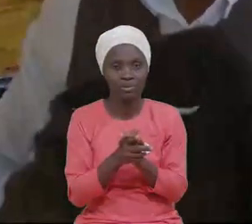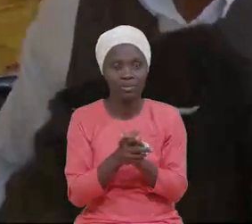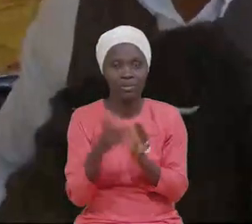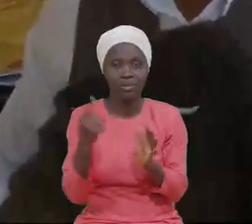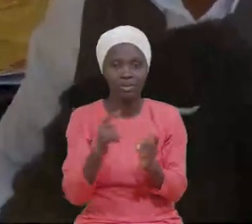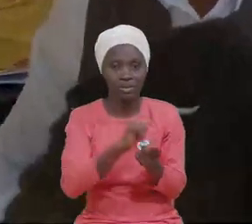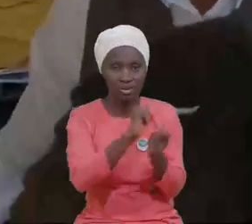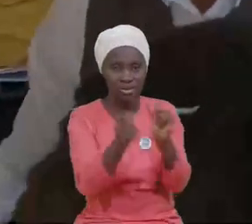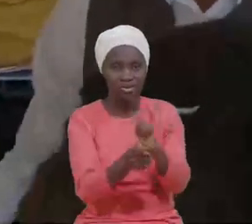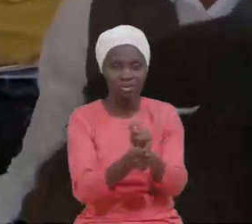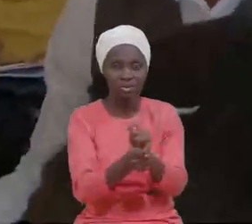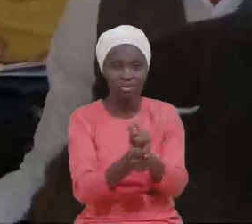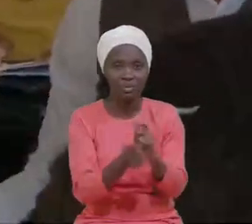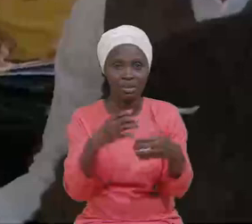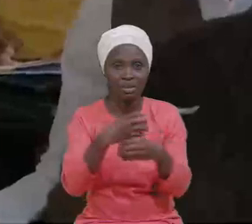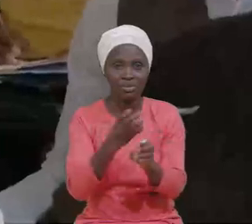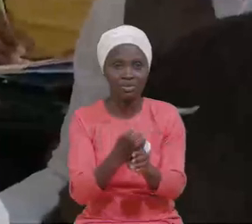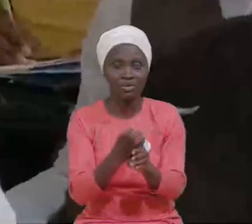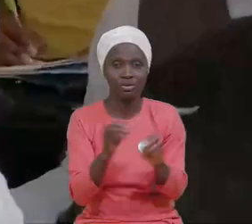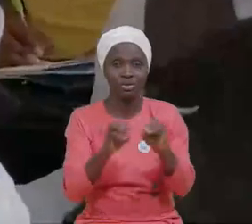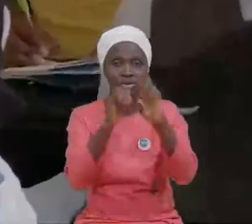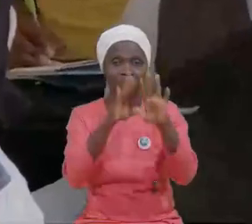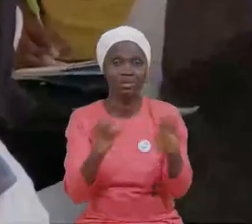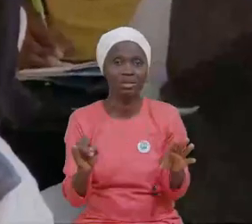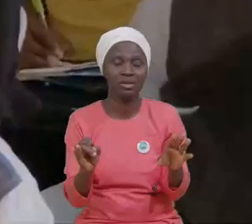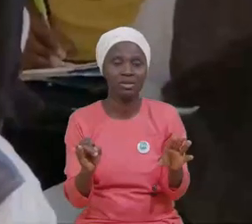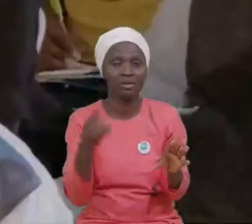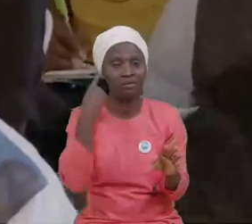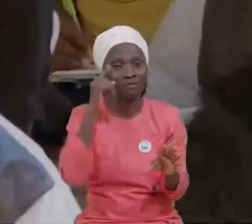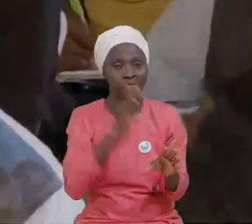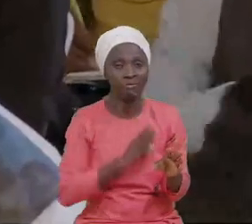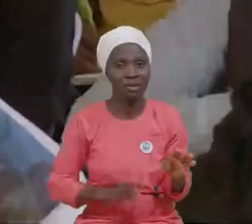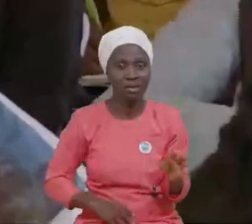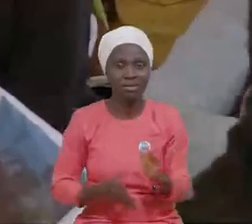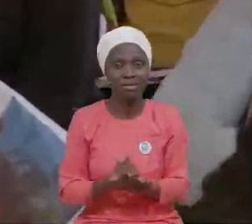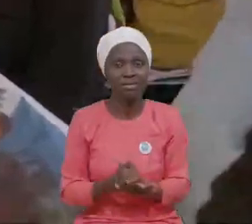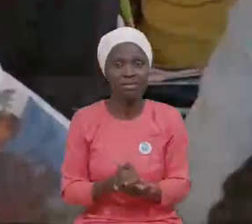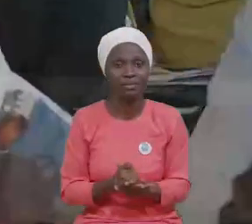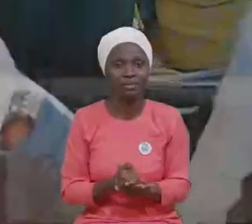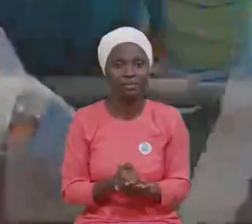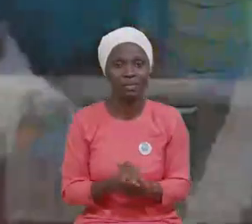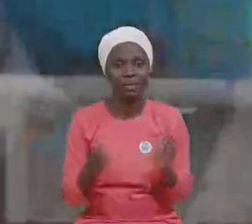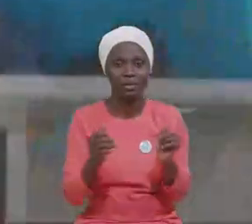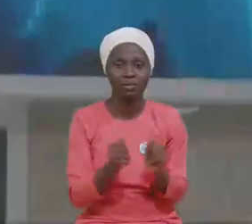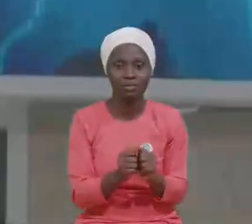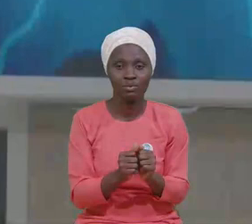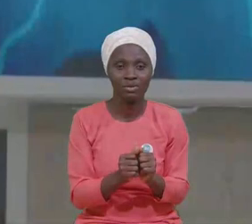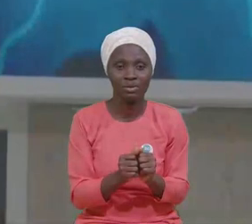la créature transformée, qui brille pour Christ avec